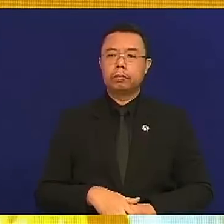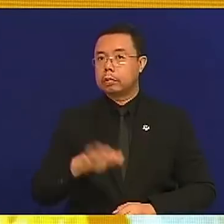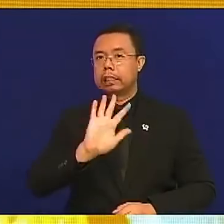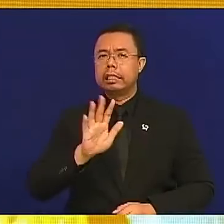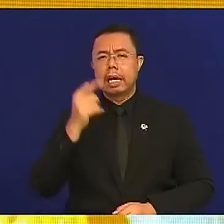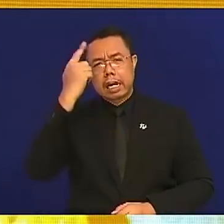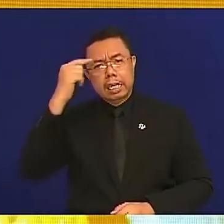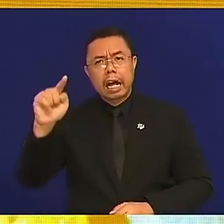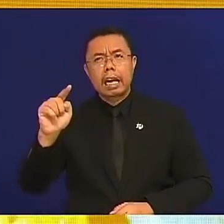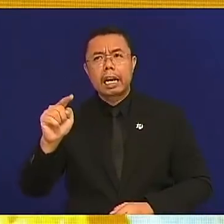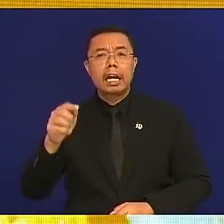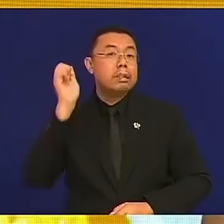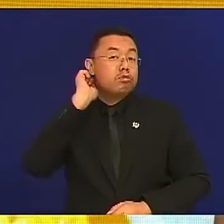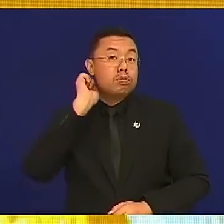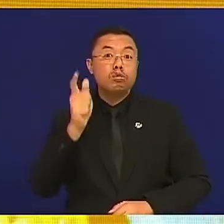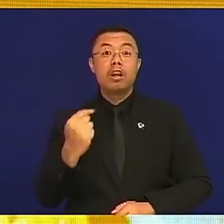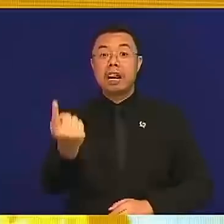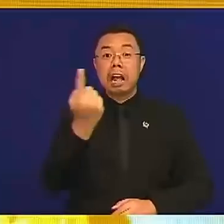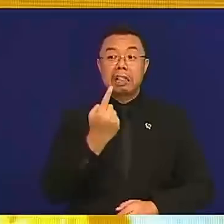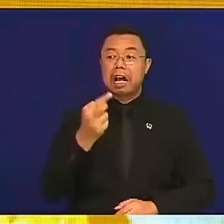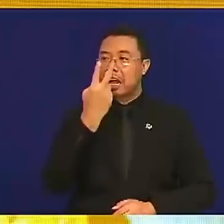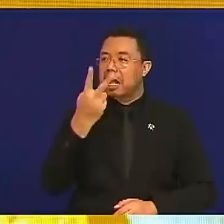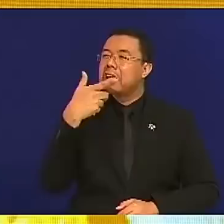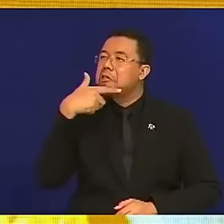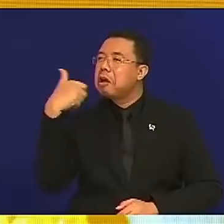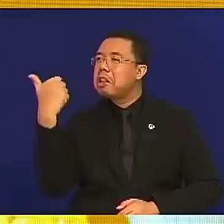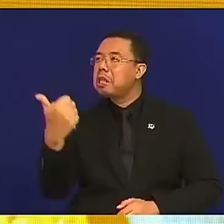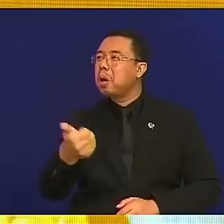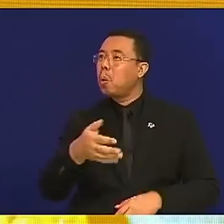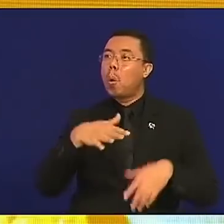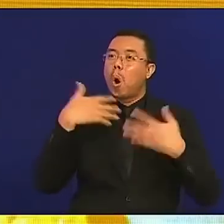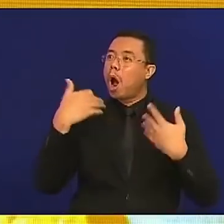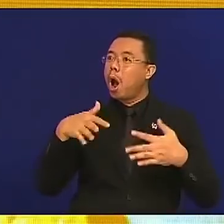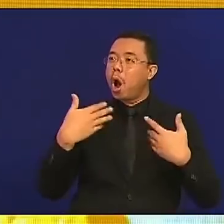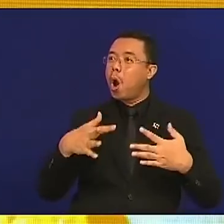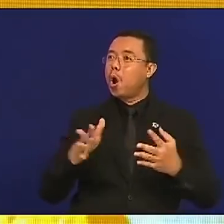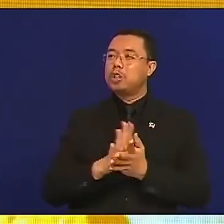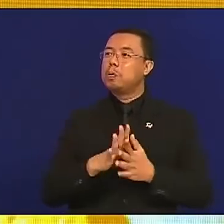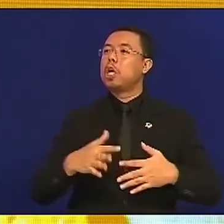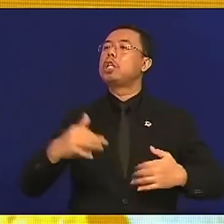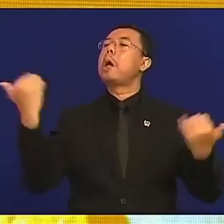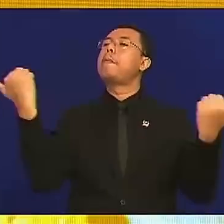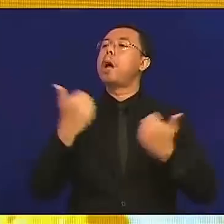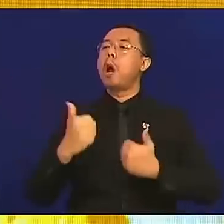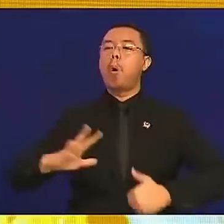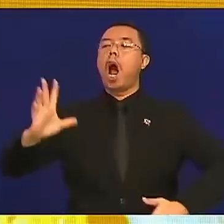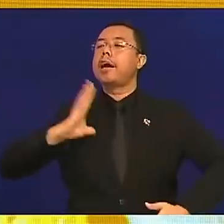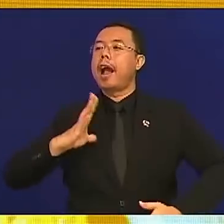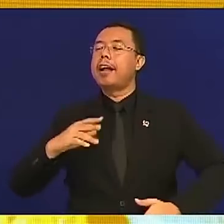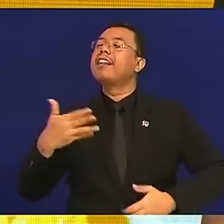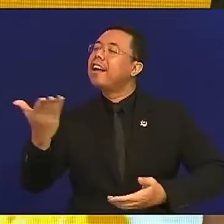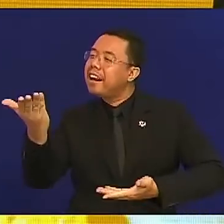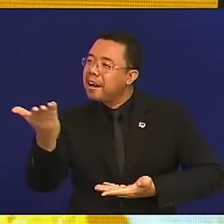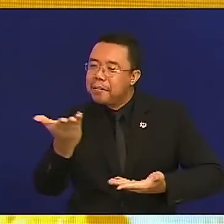Jangan karena ibu-ibu yang datang kelihatan cantik, wah penampilan jet set nih orang kaya, lalu kita lebih